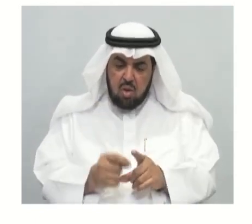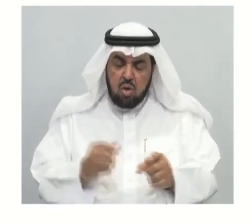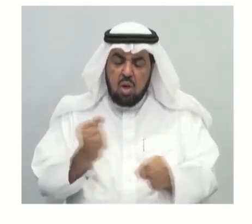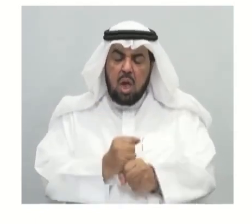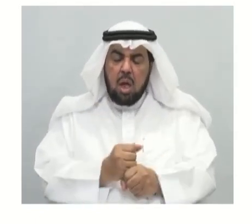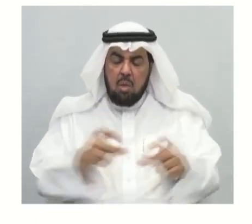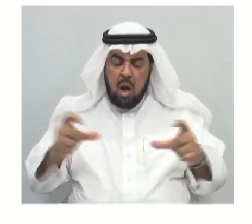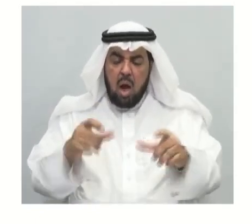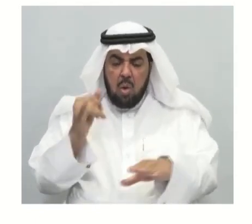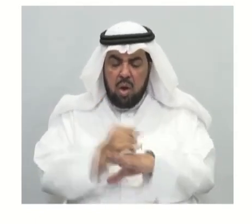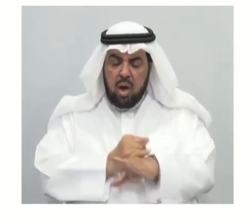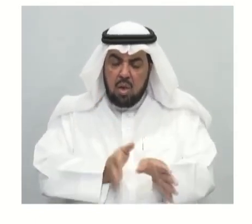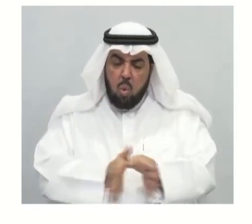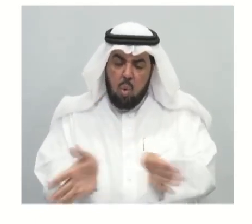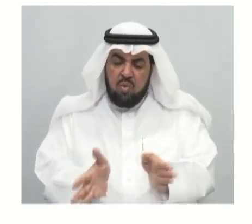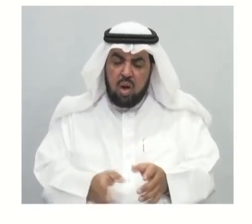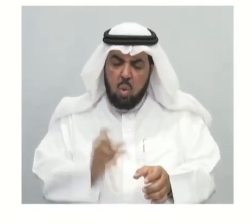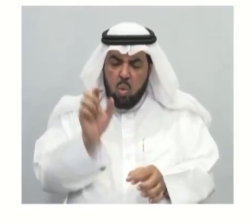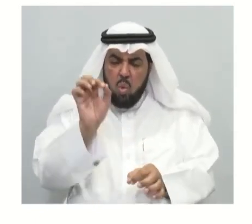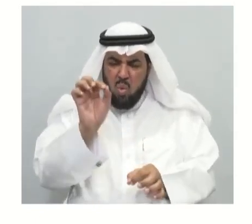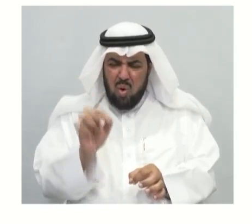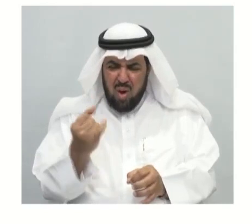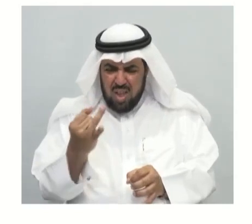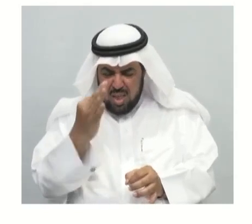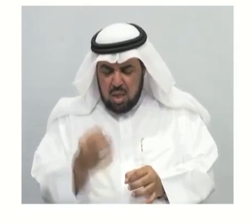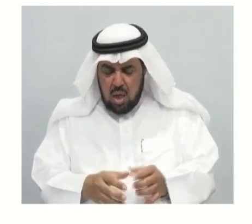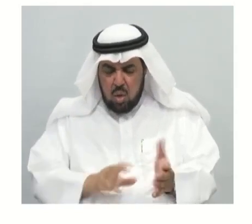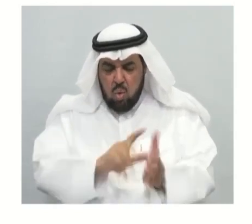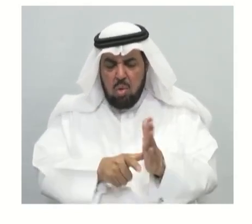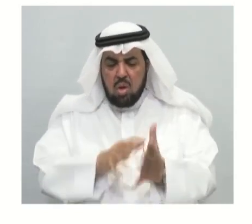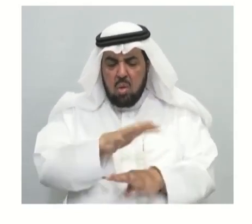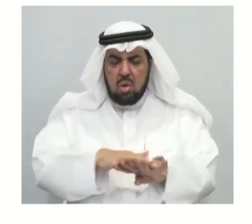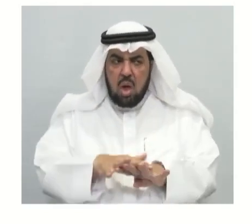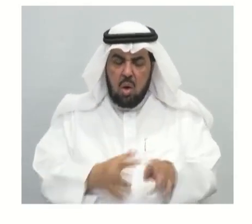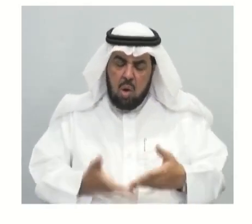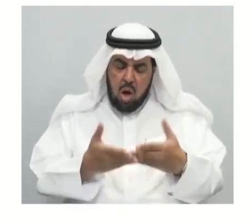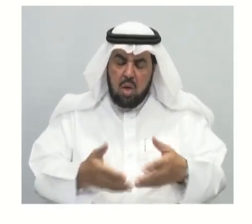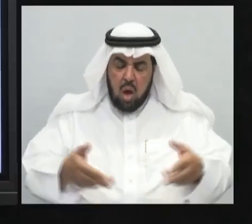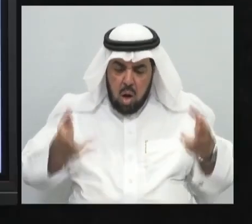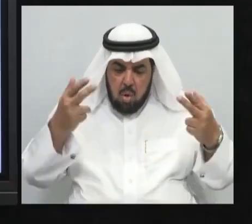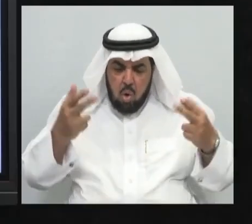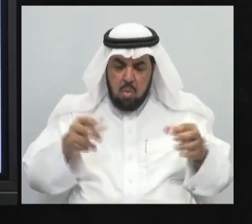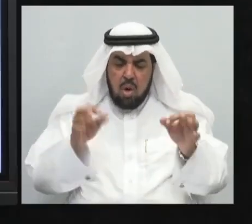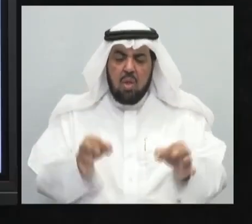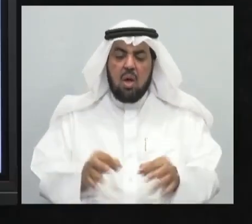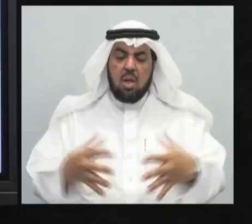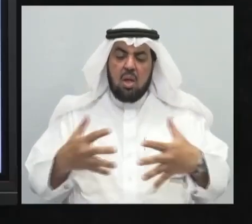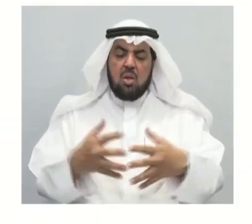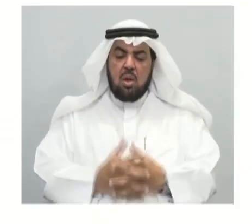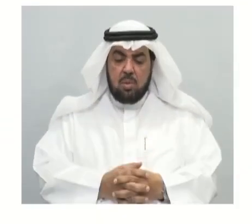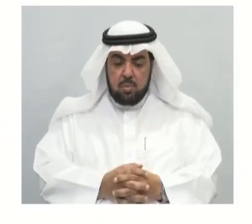العناوين الرئيسه والفرعيه ونقاط التعداد والمخططات والجداول لايصال المعلومات ذات